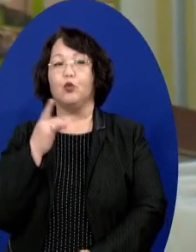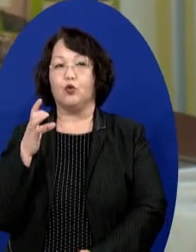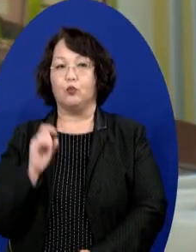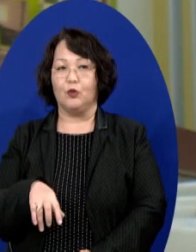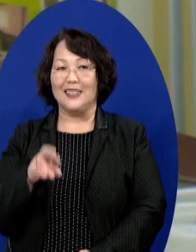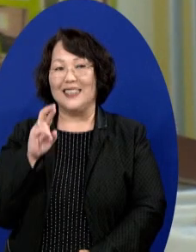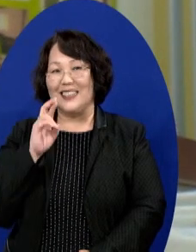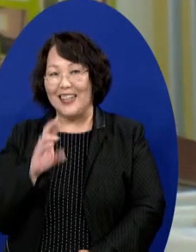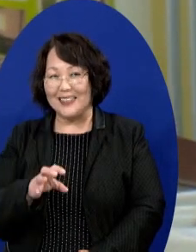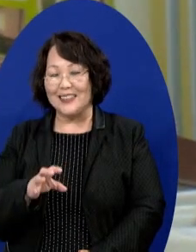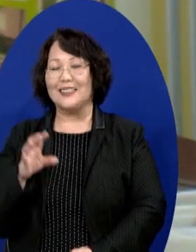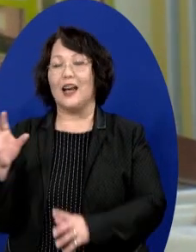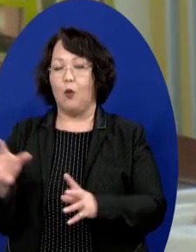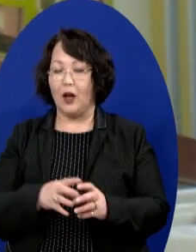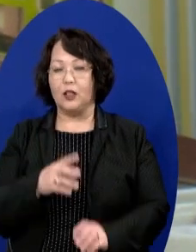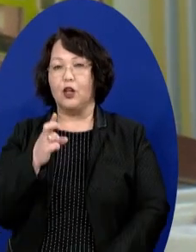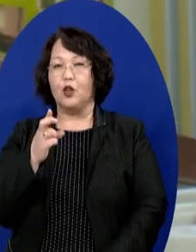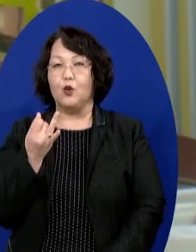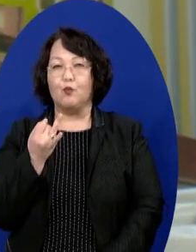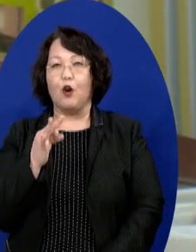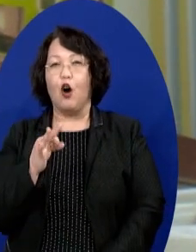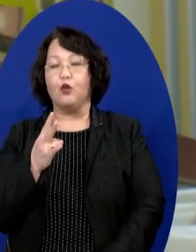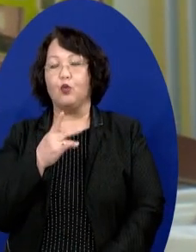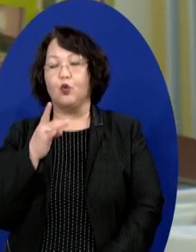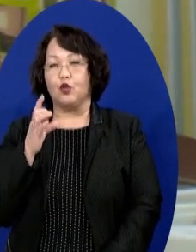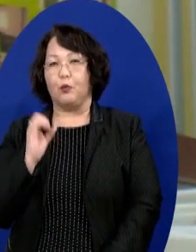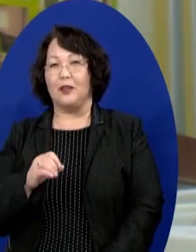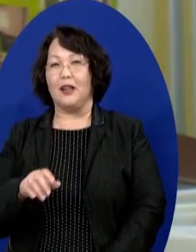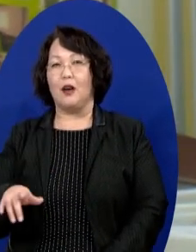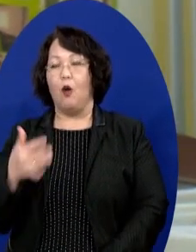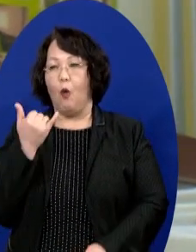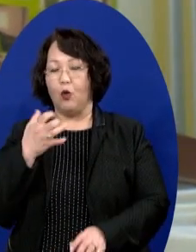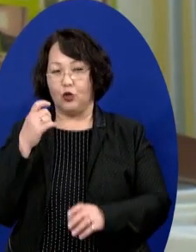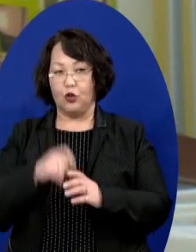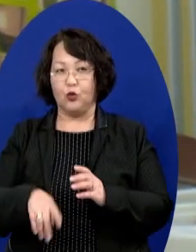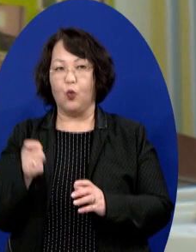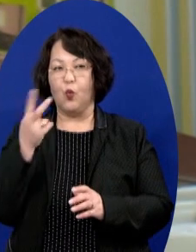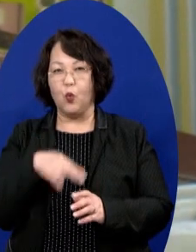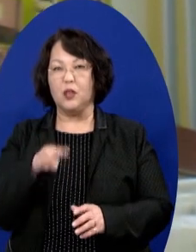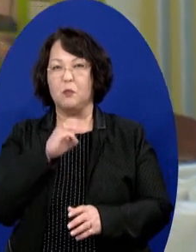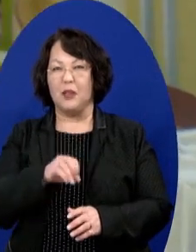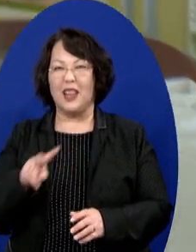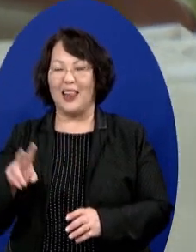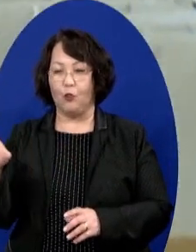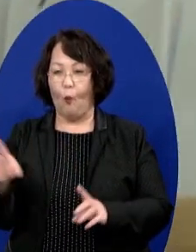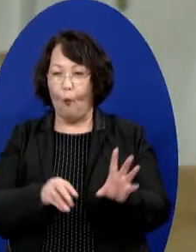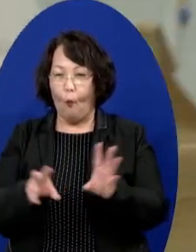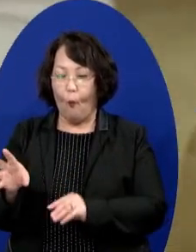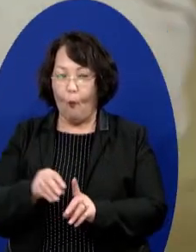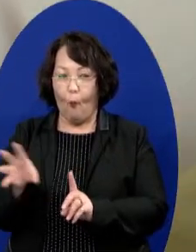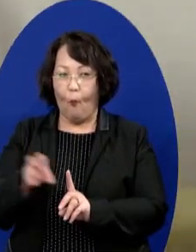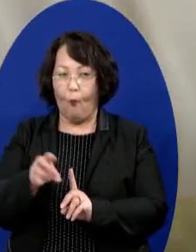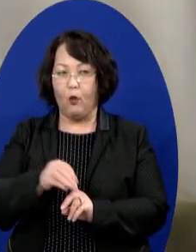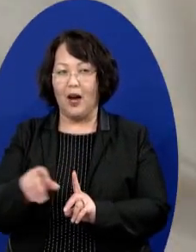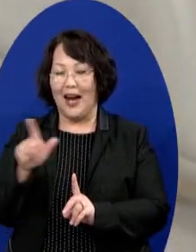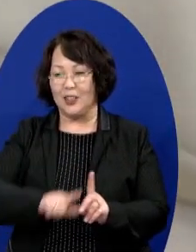пиролизийн процессор био нүүрс болгон гаргаж аваад энийг усан дахь хүнд металлыг адсан урвсэл шингээх, хөрсөн дахь хүнд металлыг адсан урвсэл